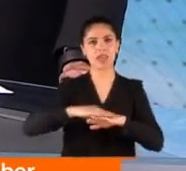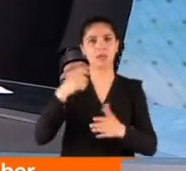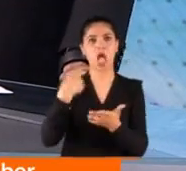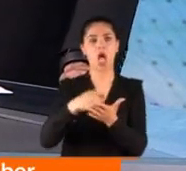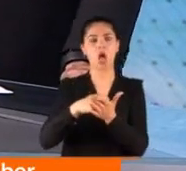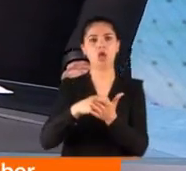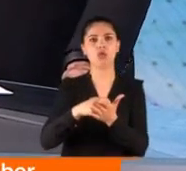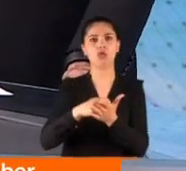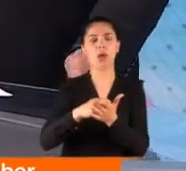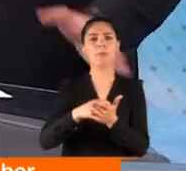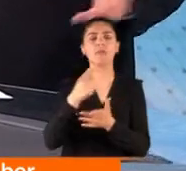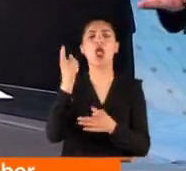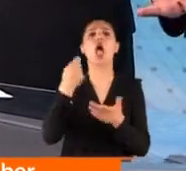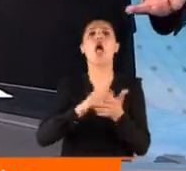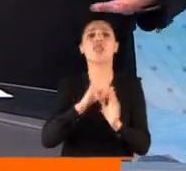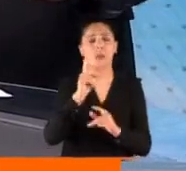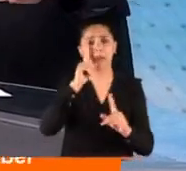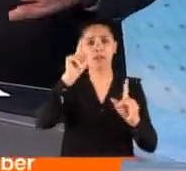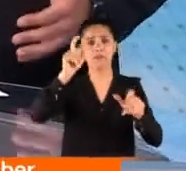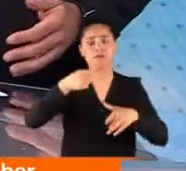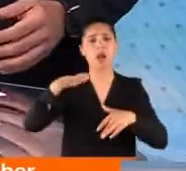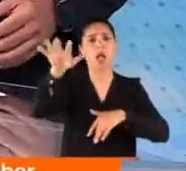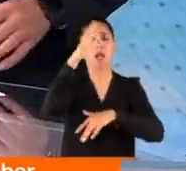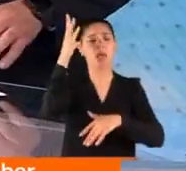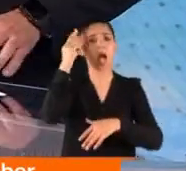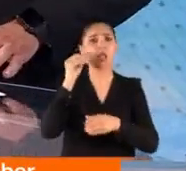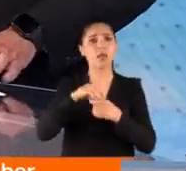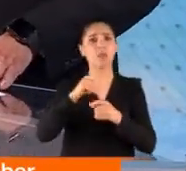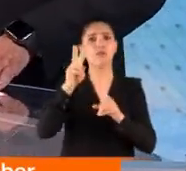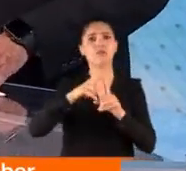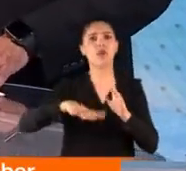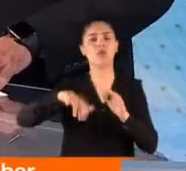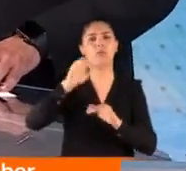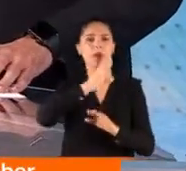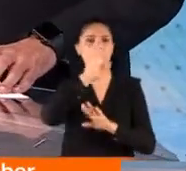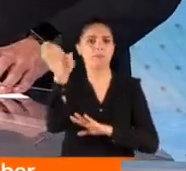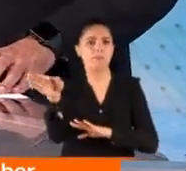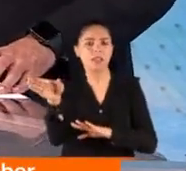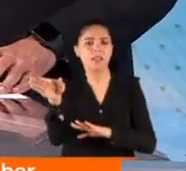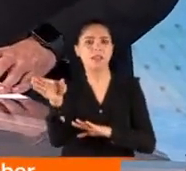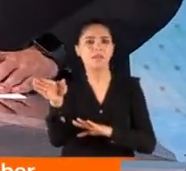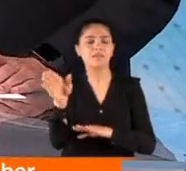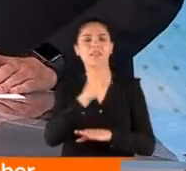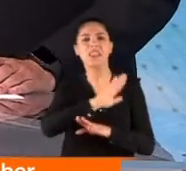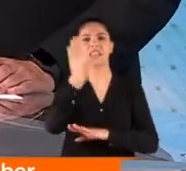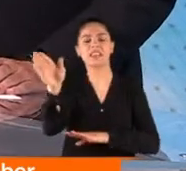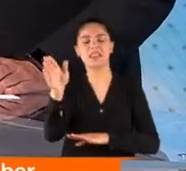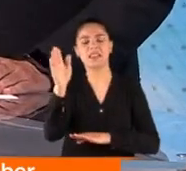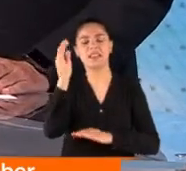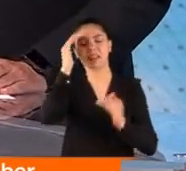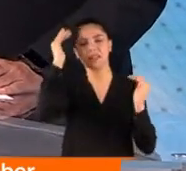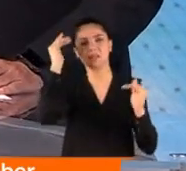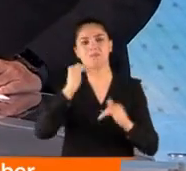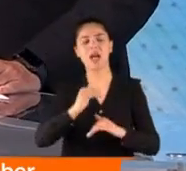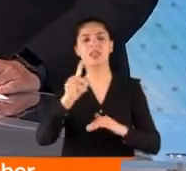ödemelerin işleme alınmadığını fark ettiler ve onlarca kişi ne olduğunu anlamak için soluğu o fatura ödeme merkezinde aldı. Gittiklerinde ise kapı